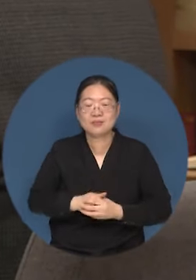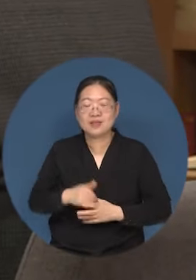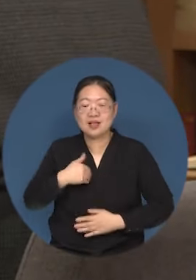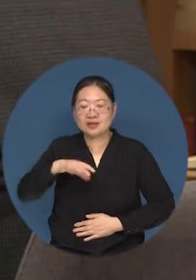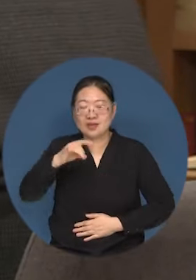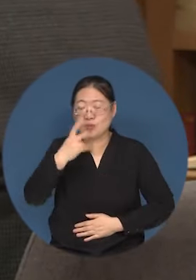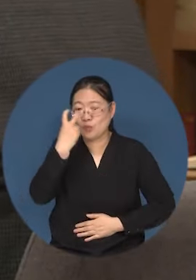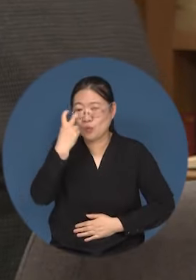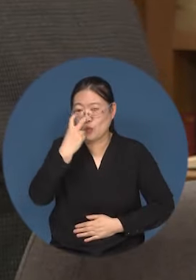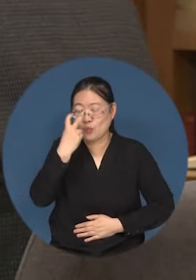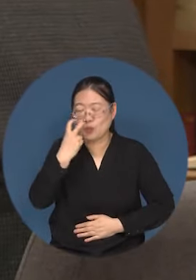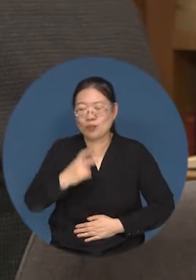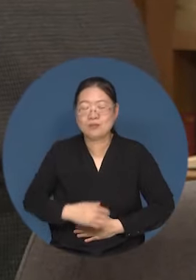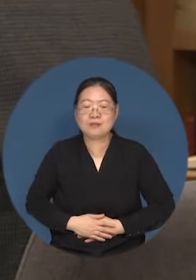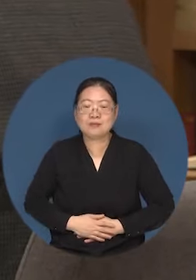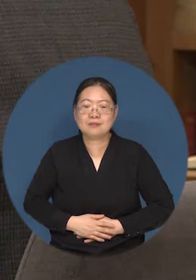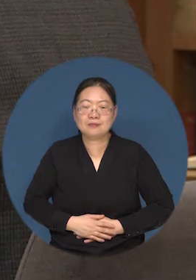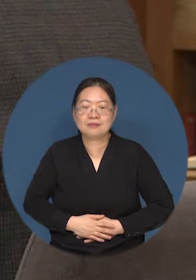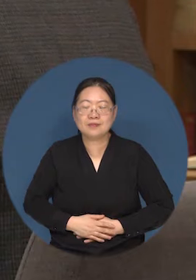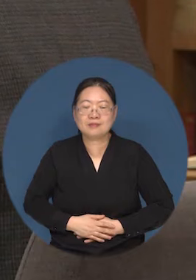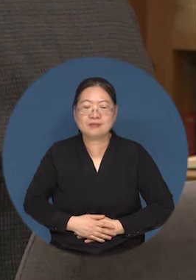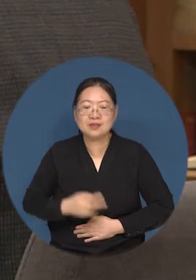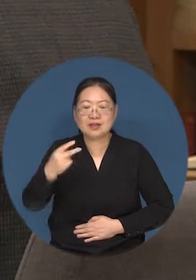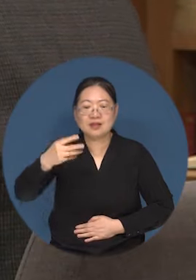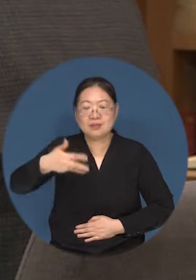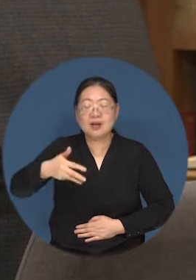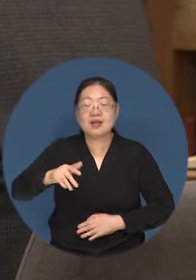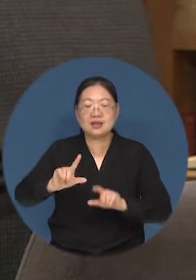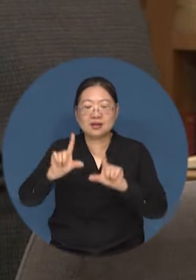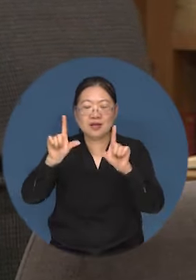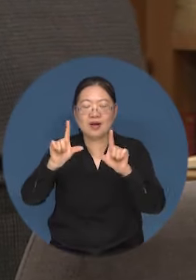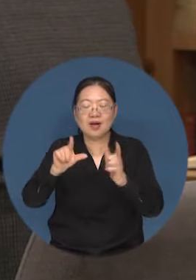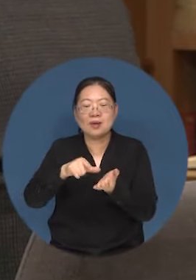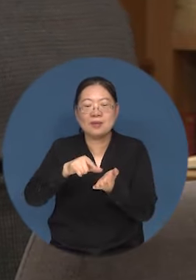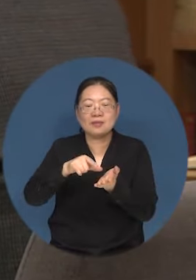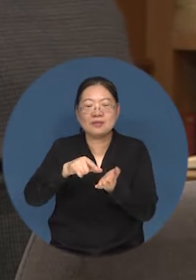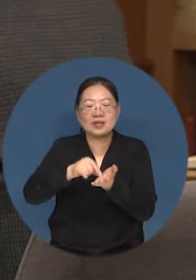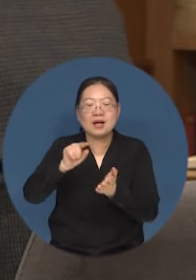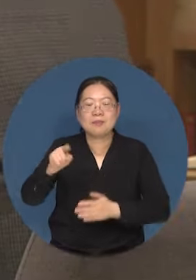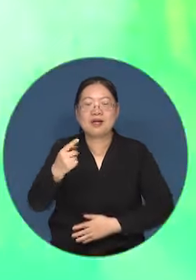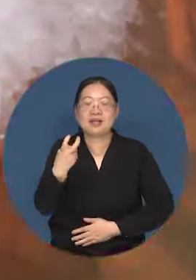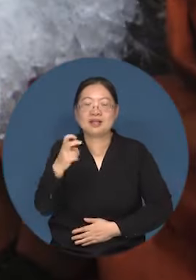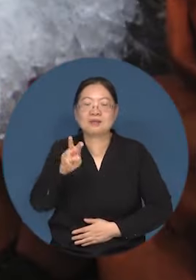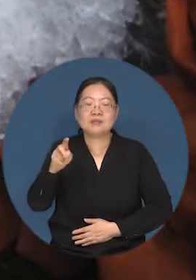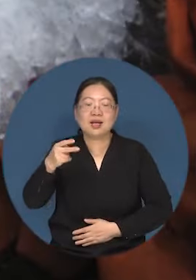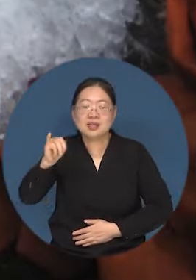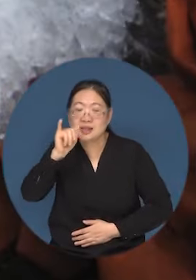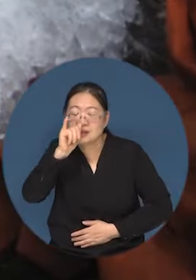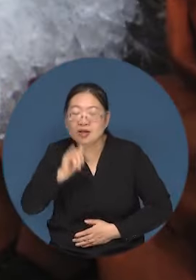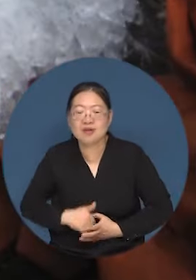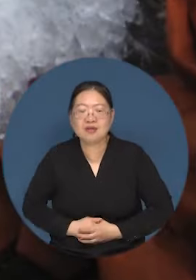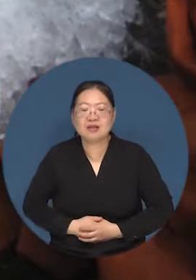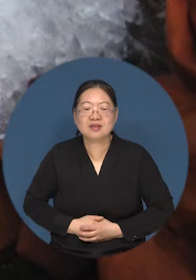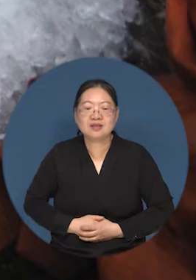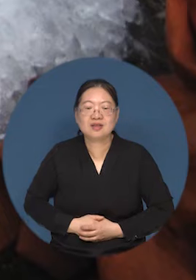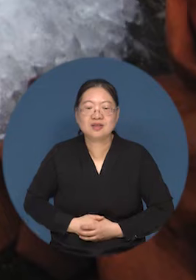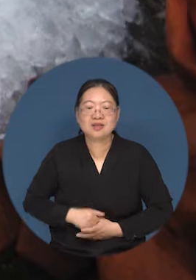처음 조사했을 때 그 2008년에 약 120마리가 있었거든요. 그런데 이제